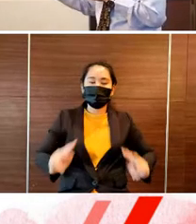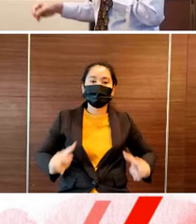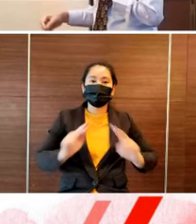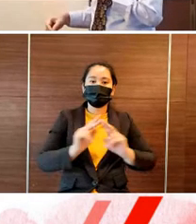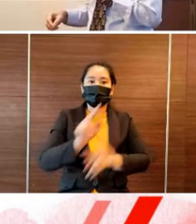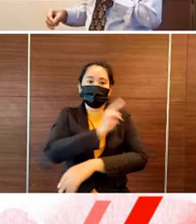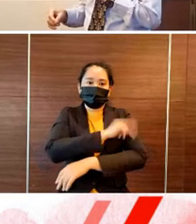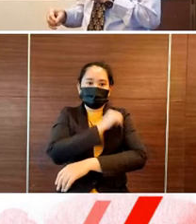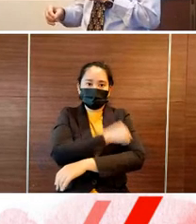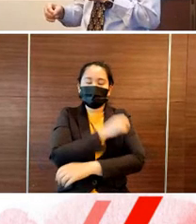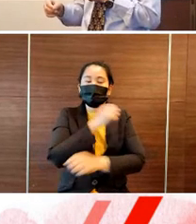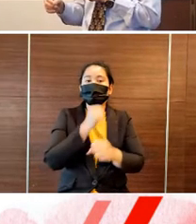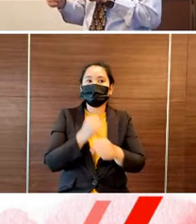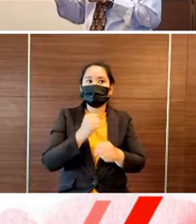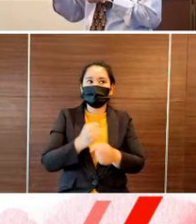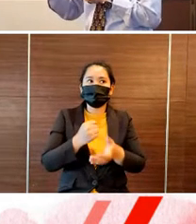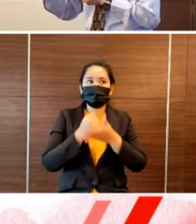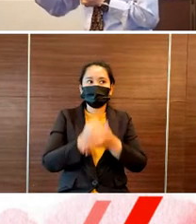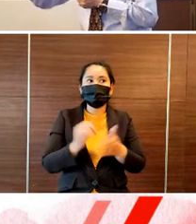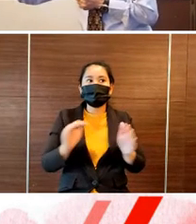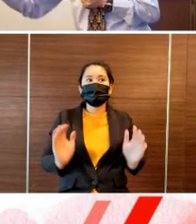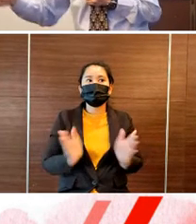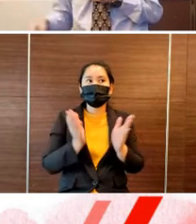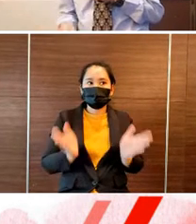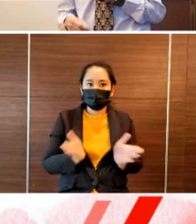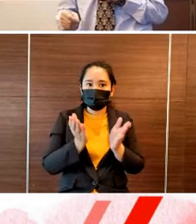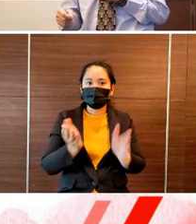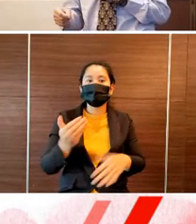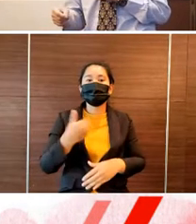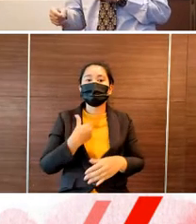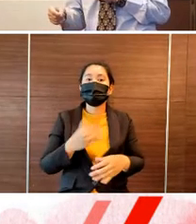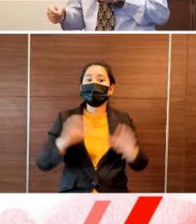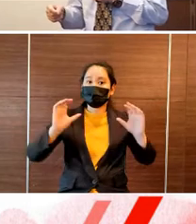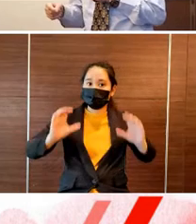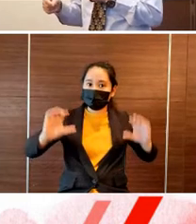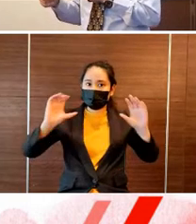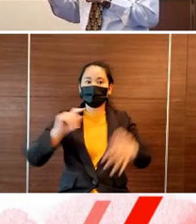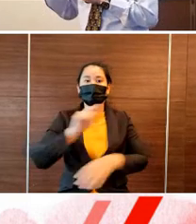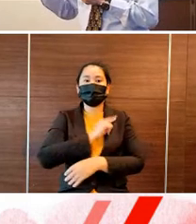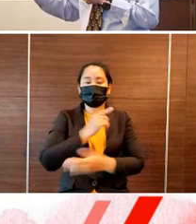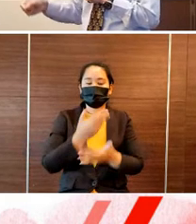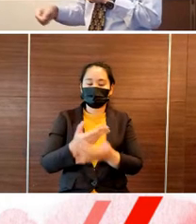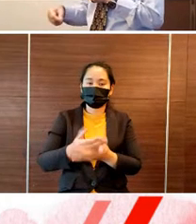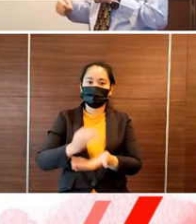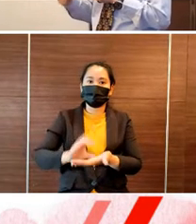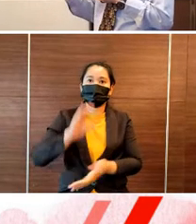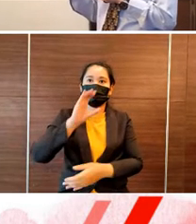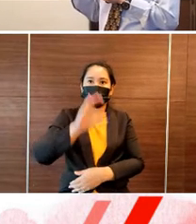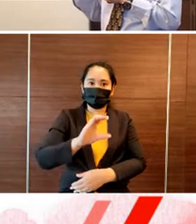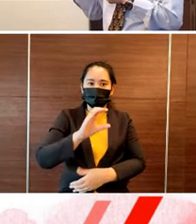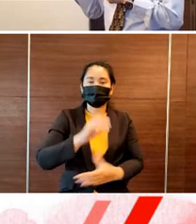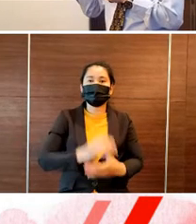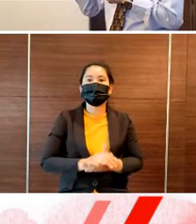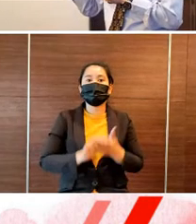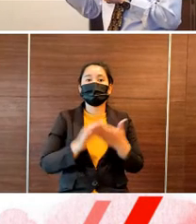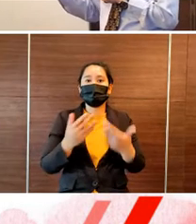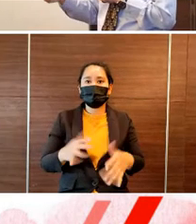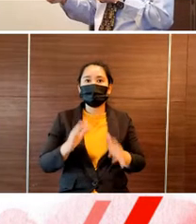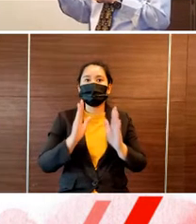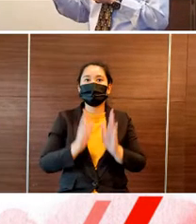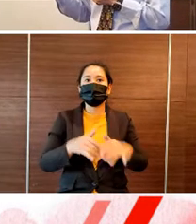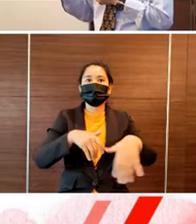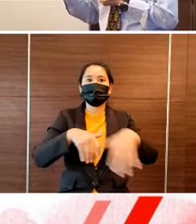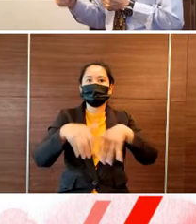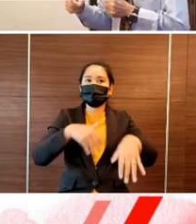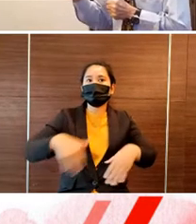เนี่ยมาช่วยกันนะครับแล้วก็รัฐจะเป็นฝ่ายสนับสนุนเรื่องเงินทองนะครับนะแล้วก็ยังนำไปสู่นะครับนะการที่จะทำให้ชุมช